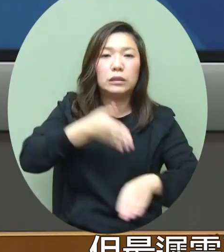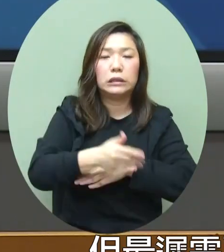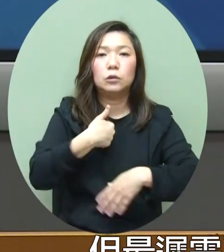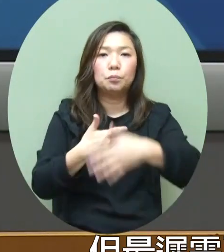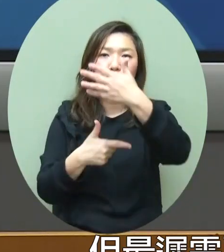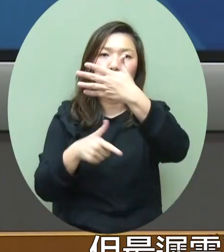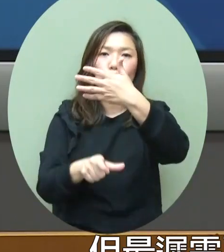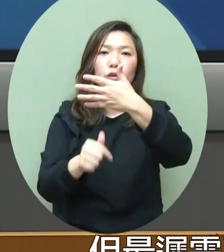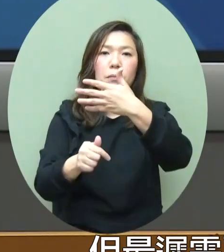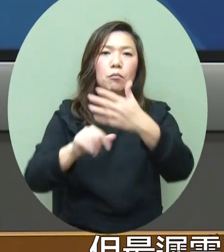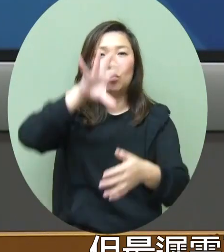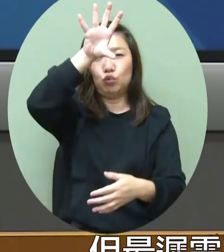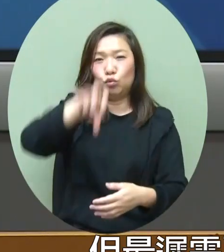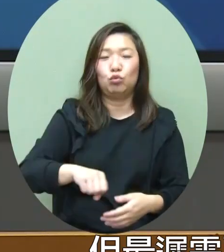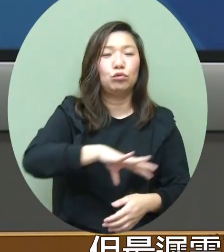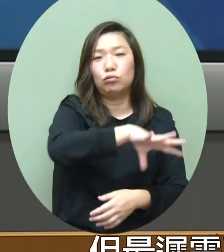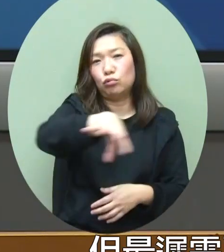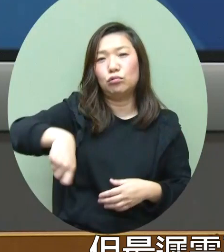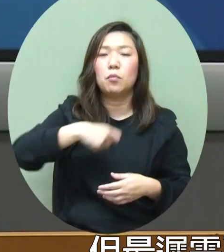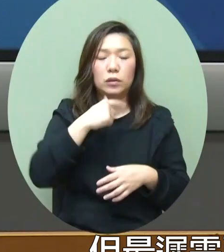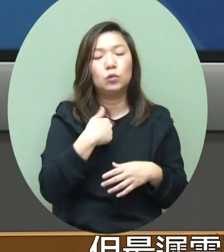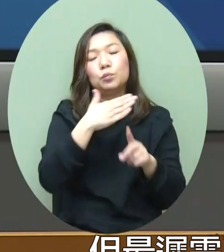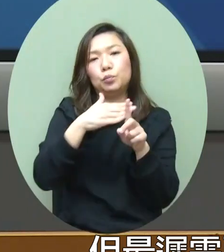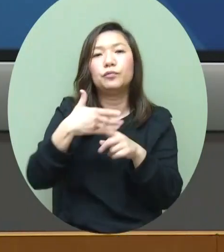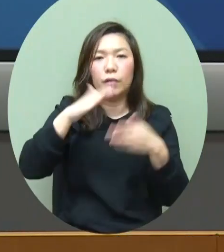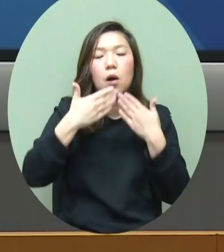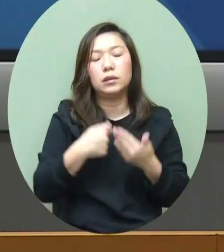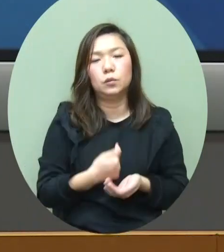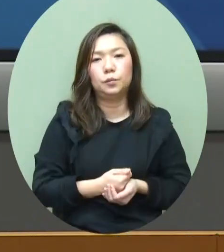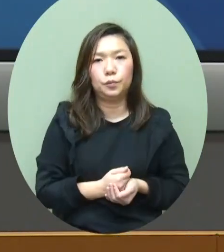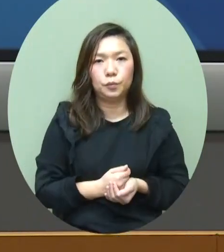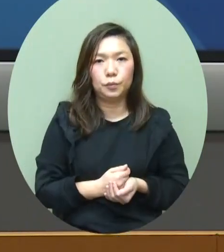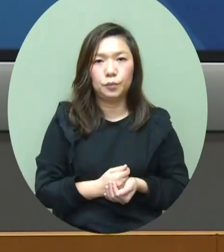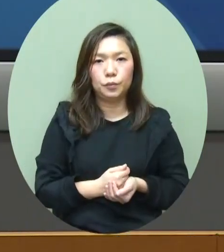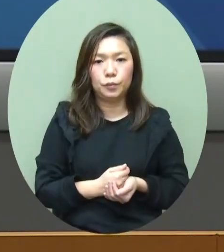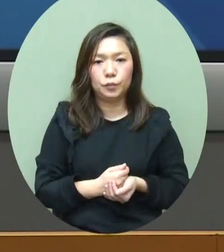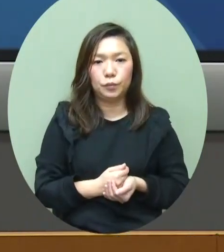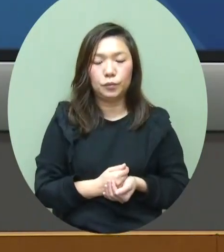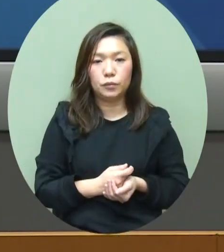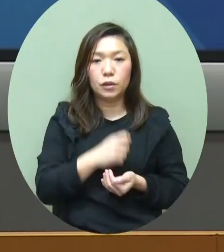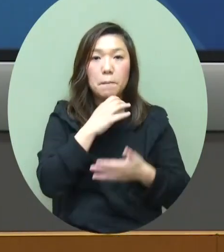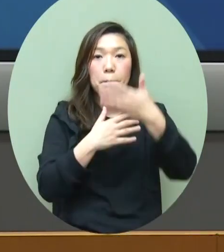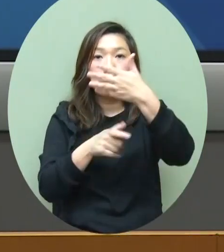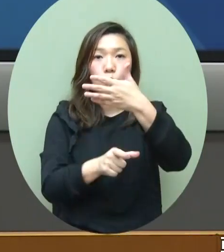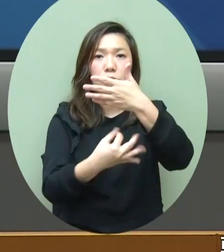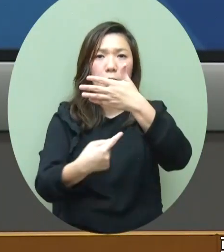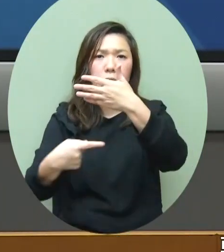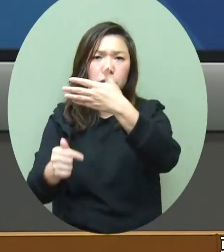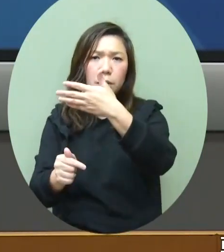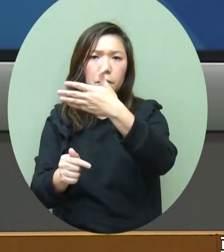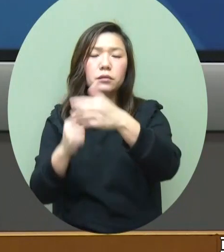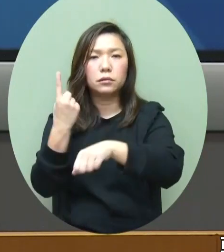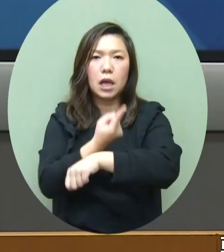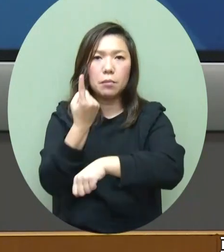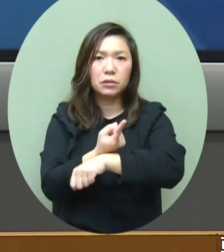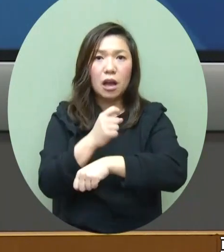月10日全校呢就恢復半天的面授課堂。在5月3日至10日那段時間暫時